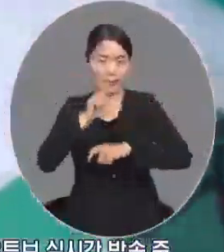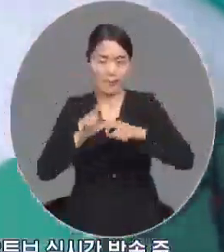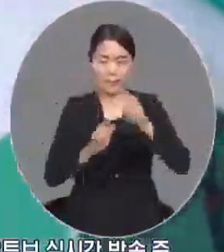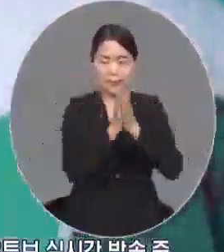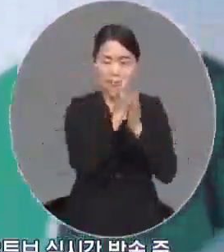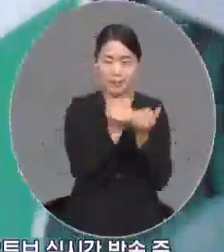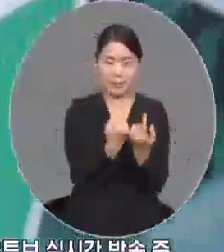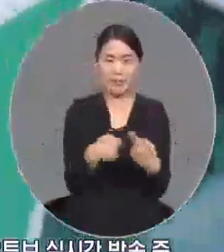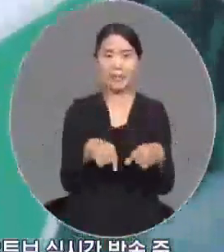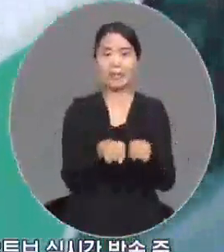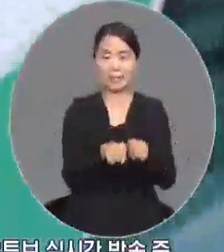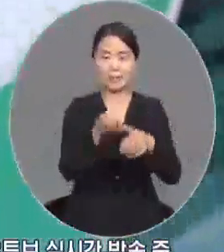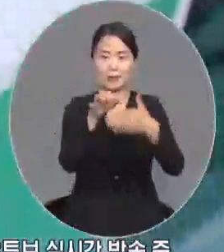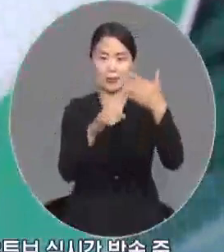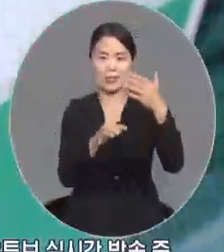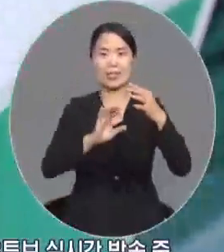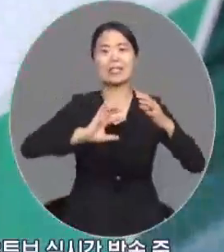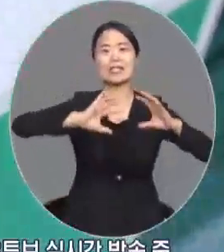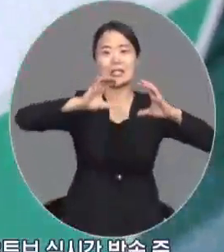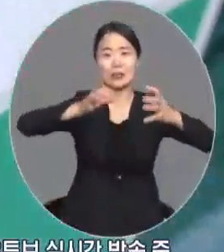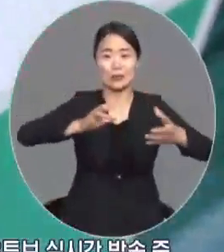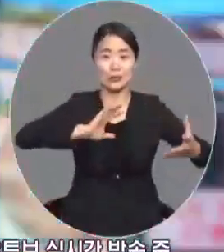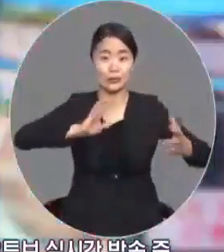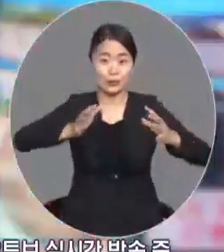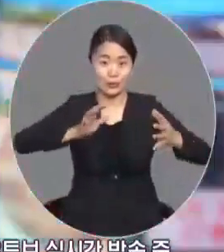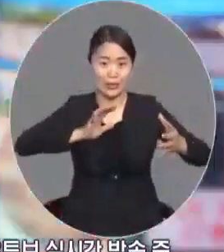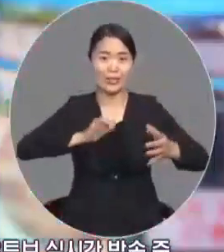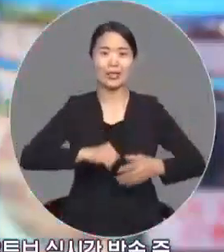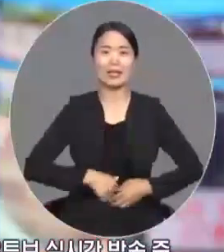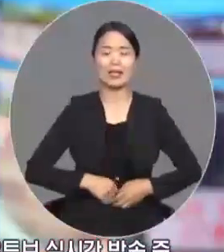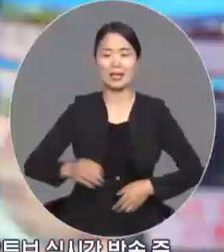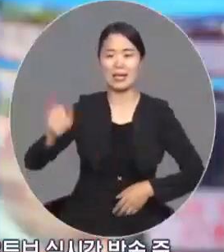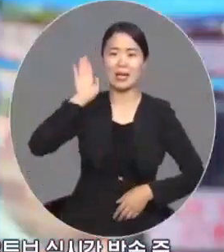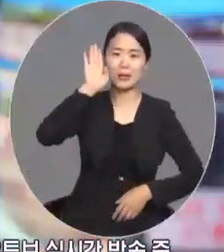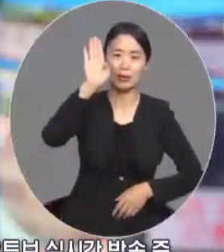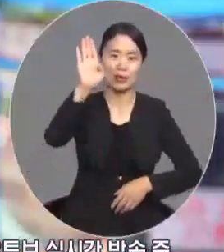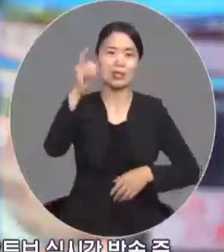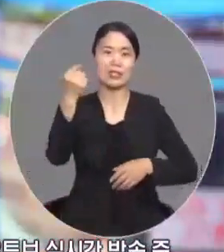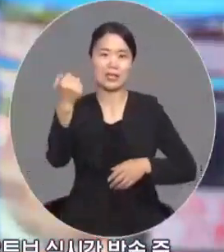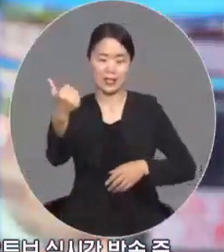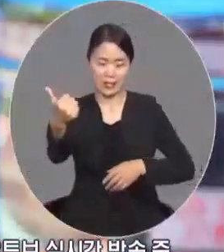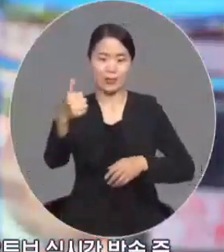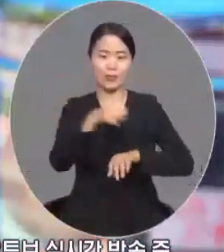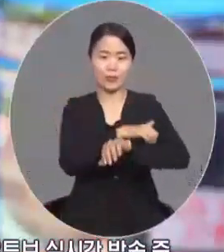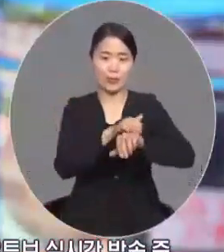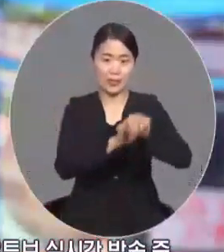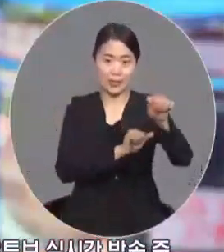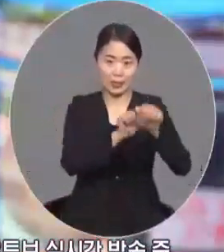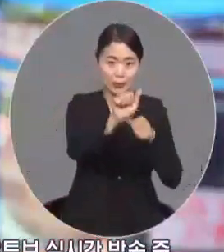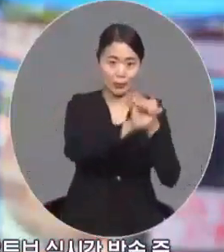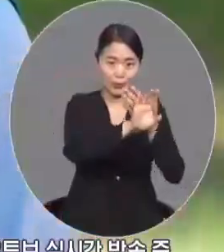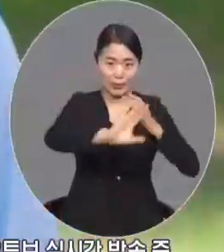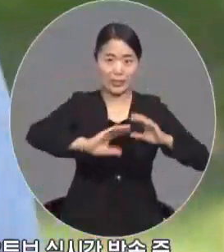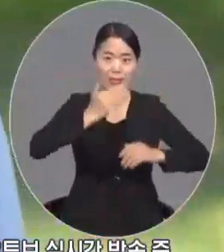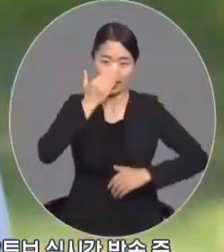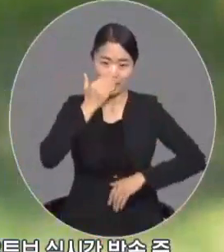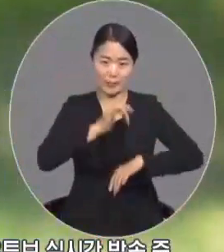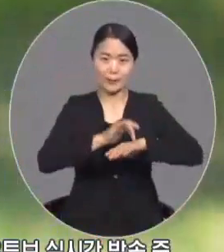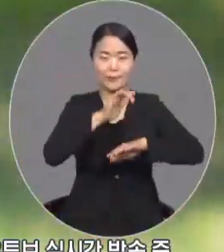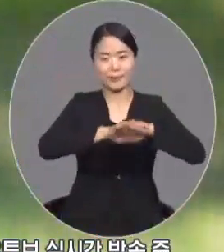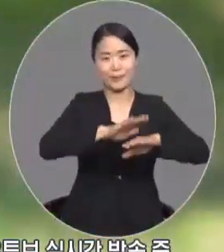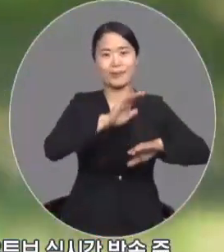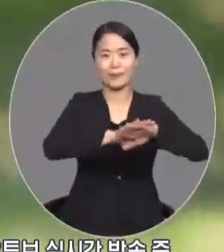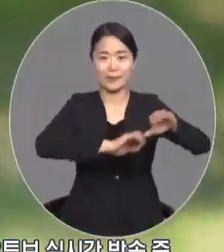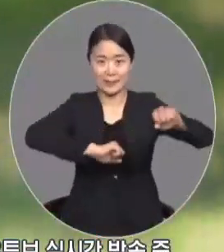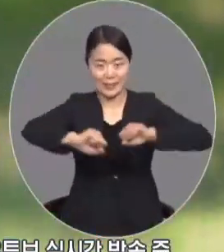함께하는 환경 프로젝트 지구 수단은 앞으로도 작은 불편함을 이기고 습을 해가고